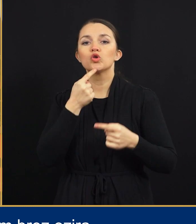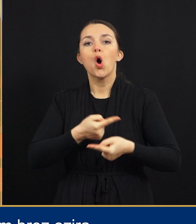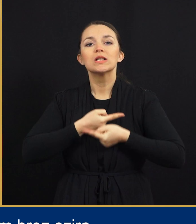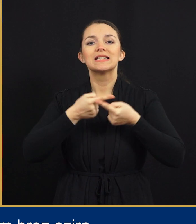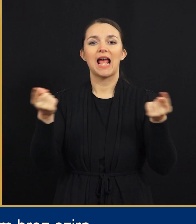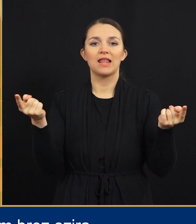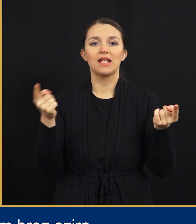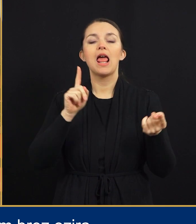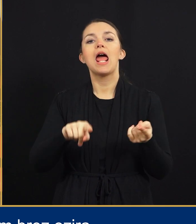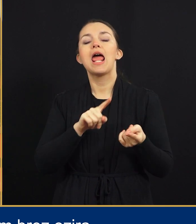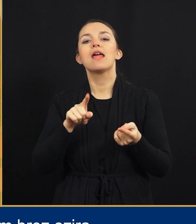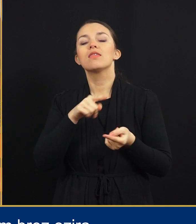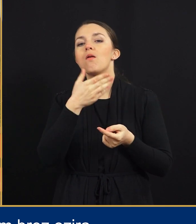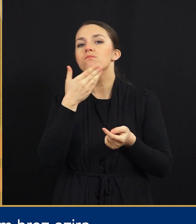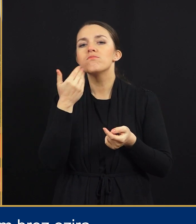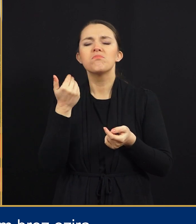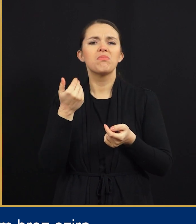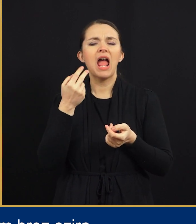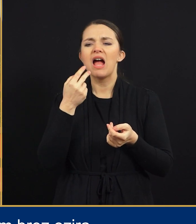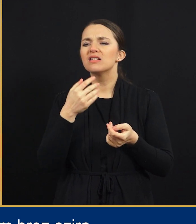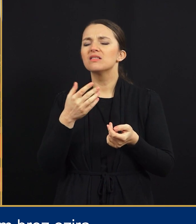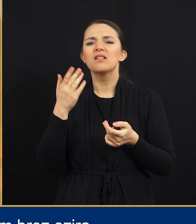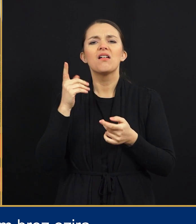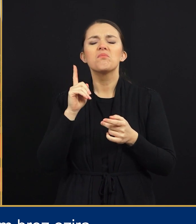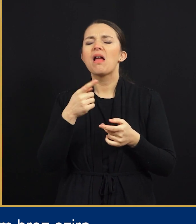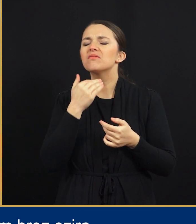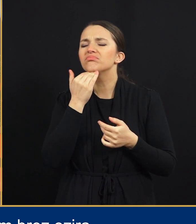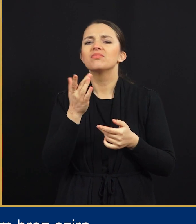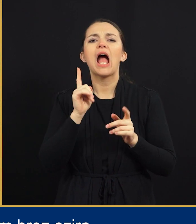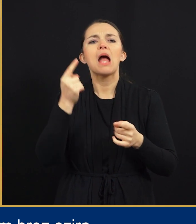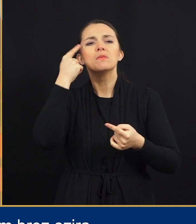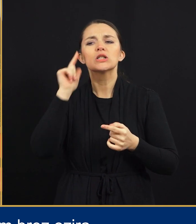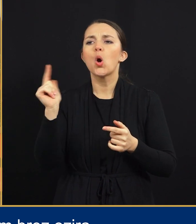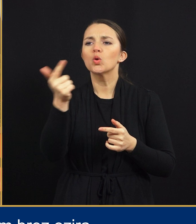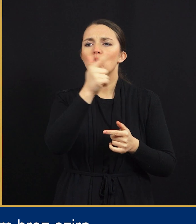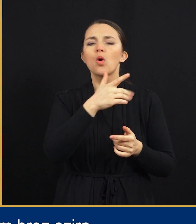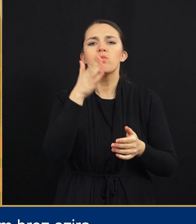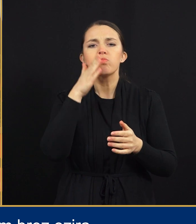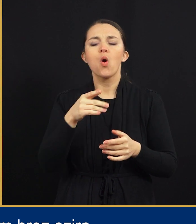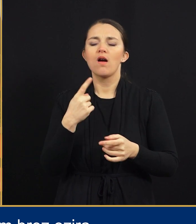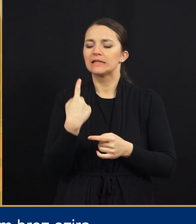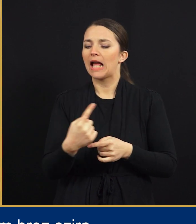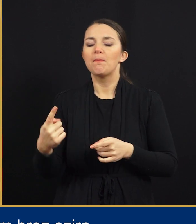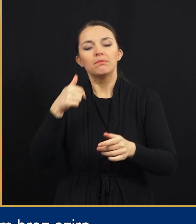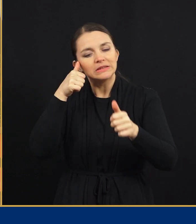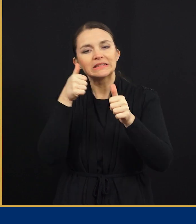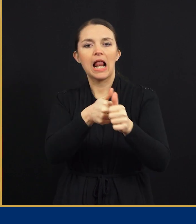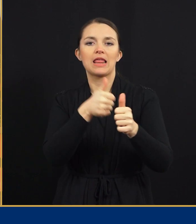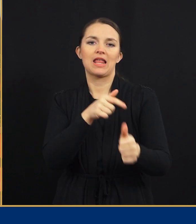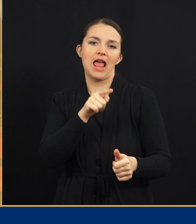oznanile in jim brez ozira na mnenje okolice neutrudno sledile.